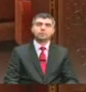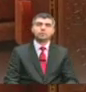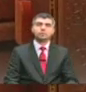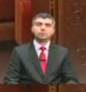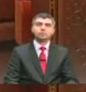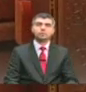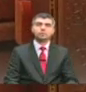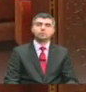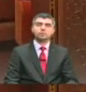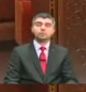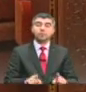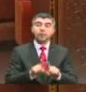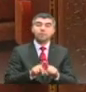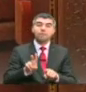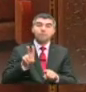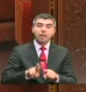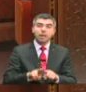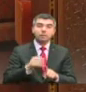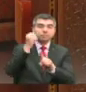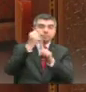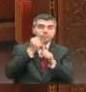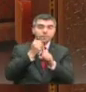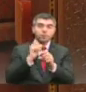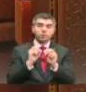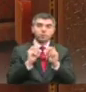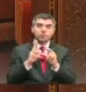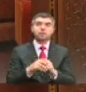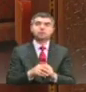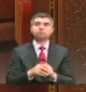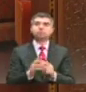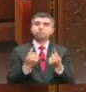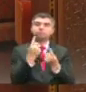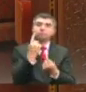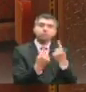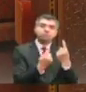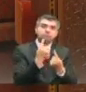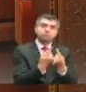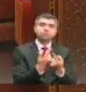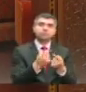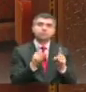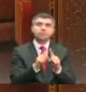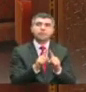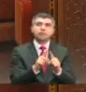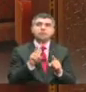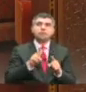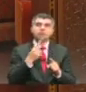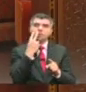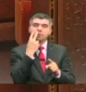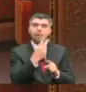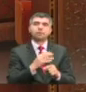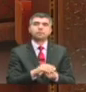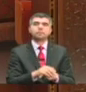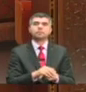هناك فعلا مجهود يبذل لمراعاة الاحتياجات الحقيقية في هذا المجال،